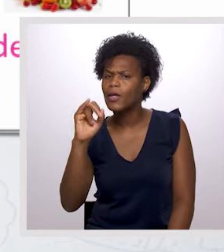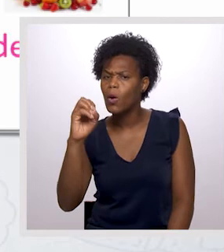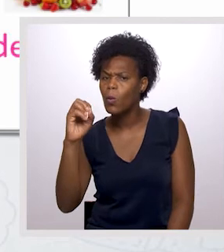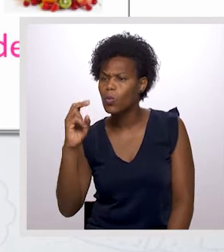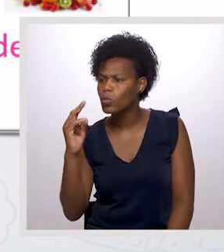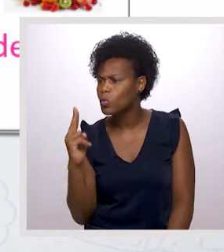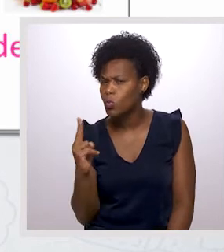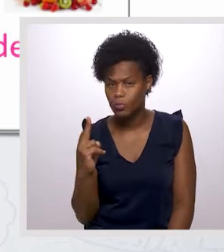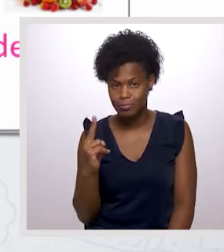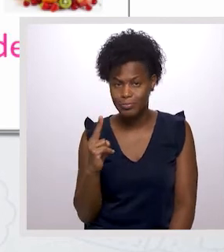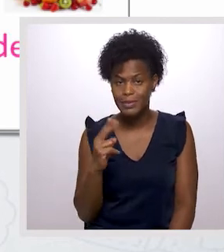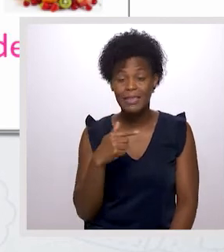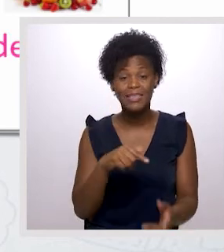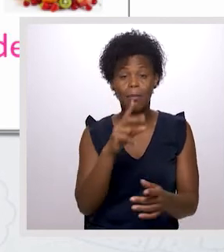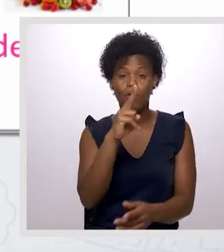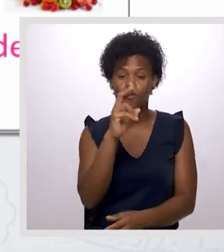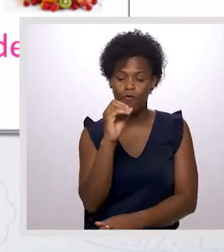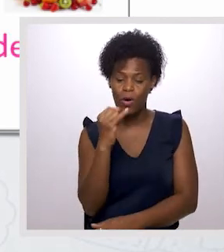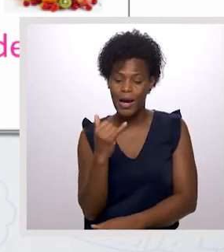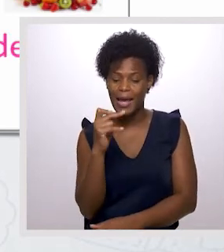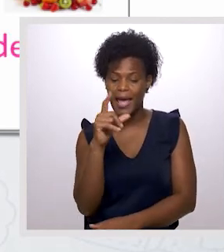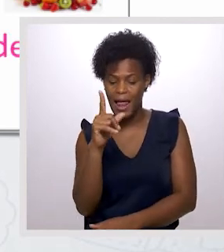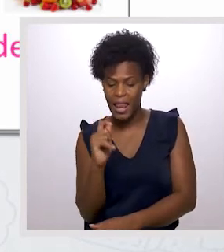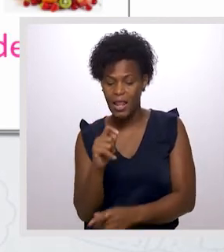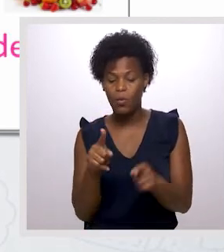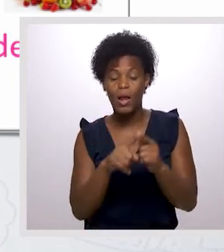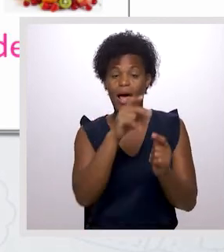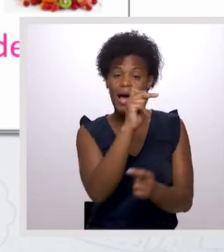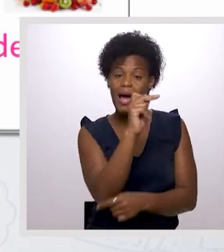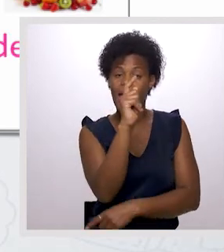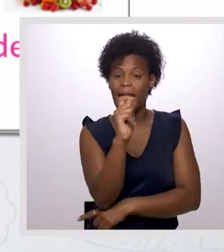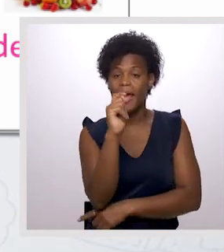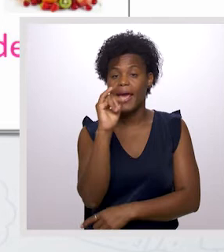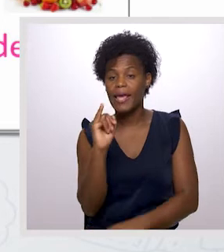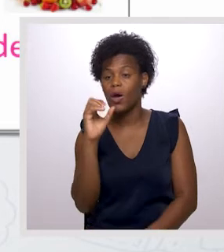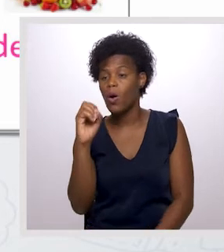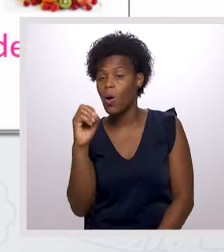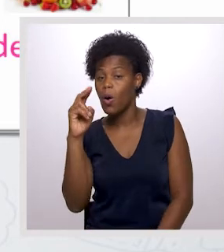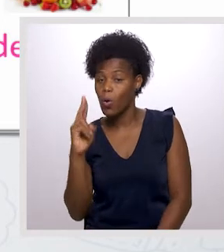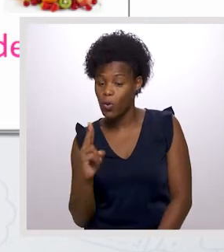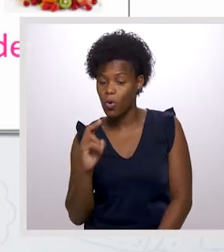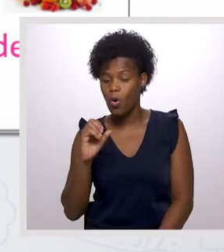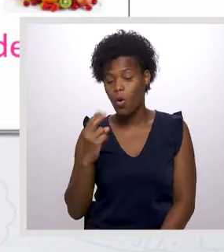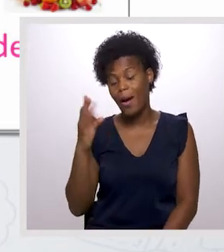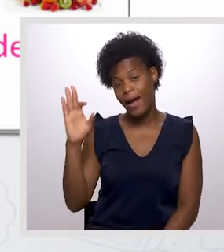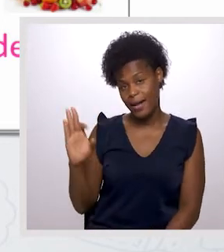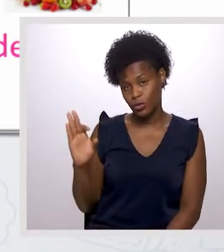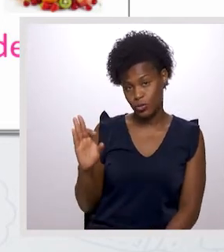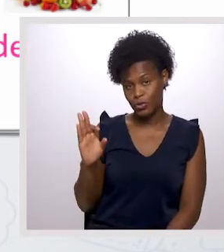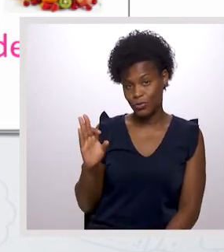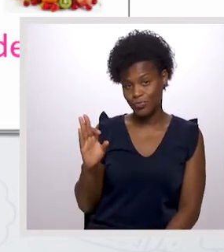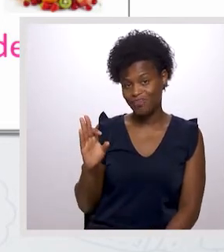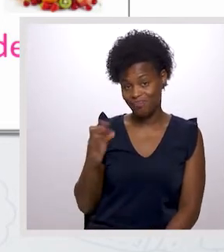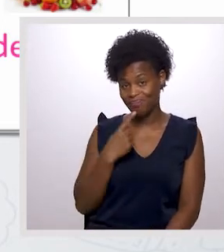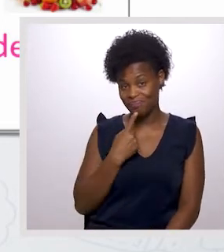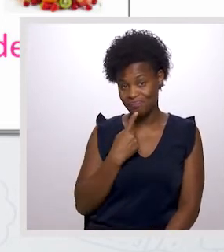voyelles? A, E, I, O, U. Ou alors le H muet, ou H